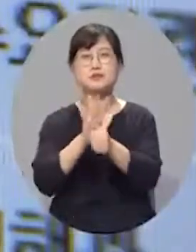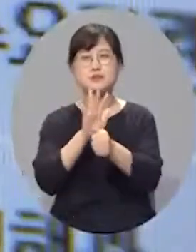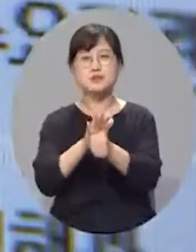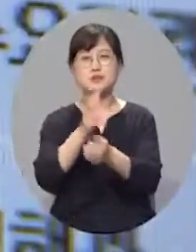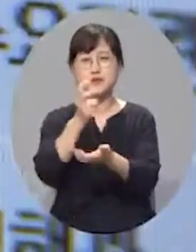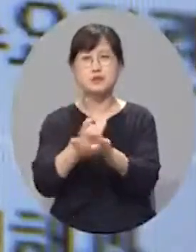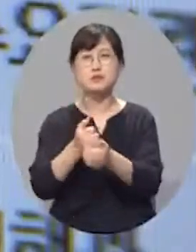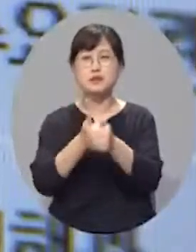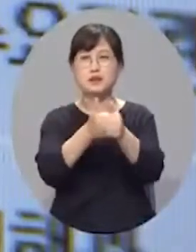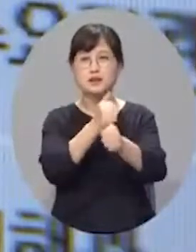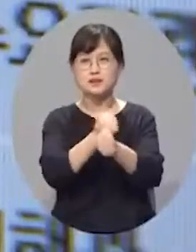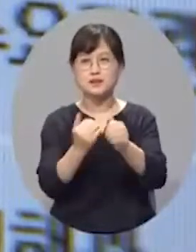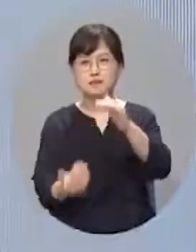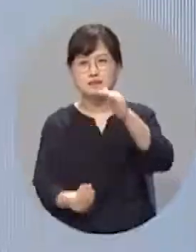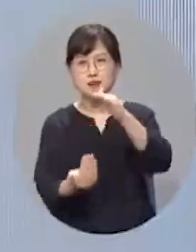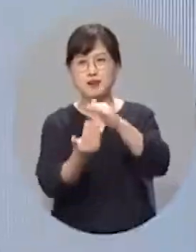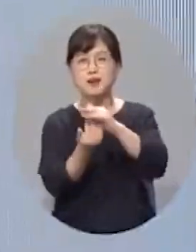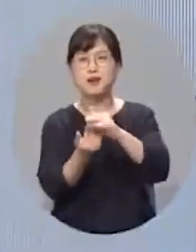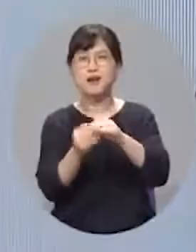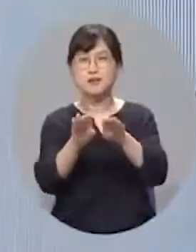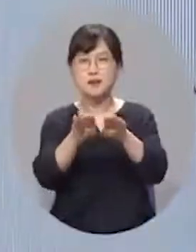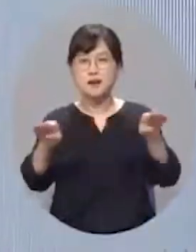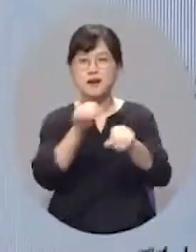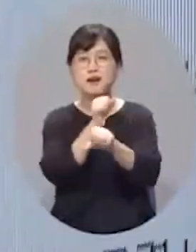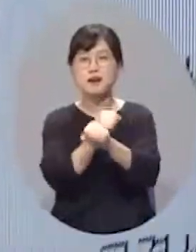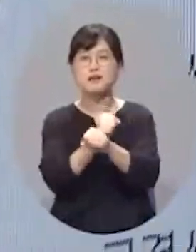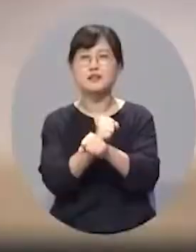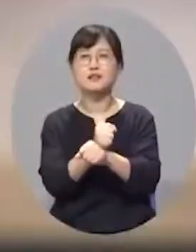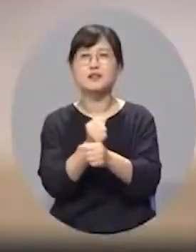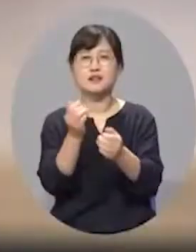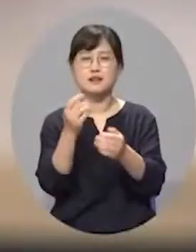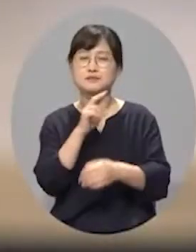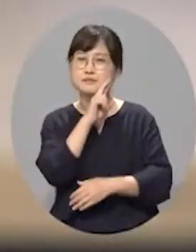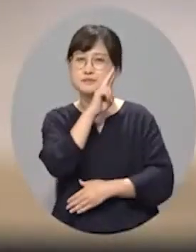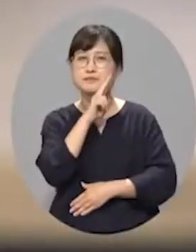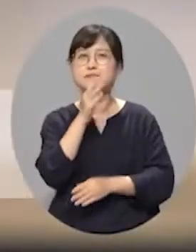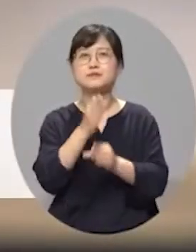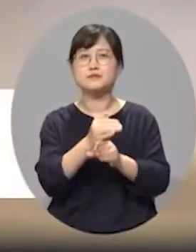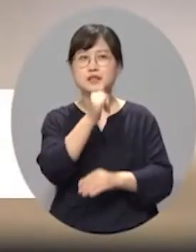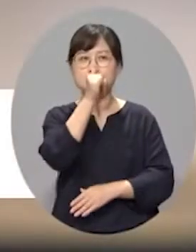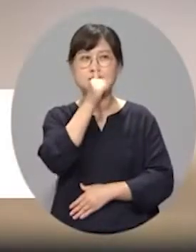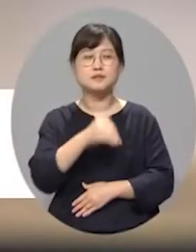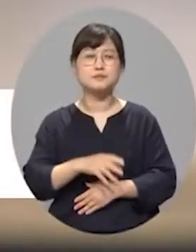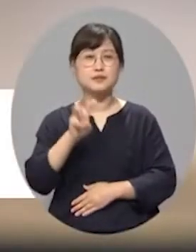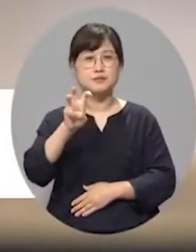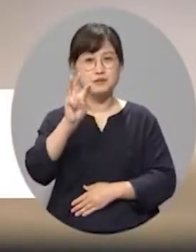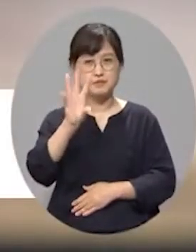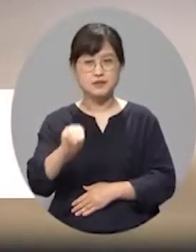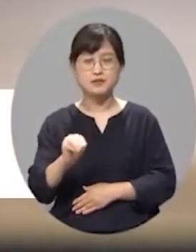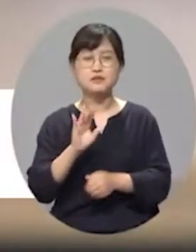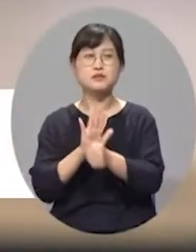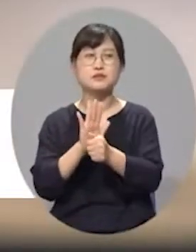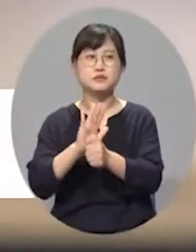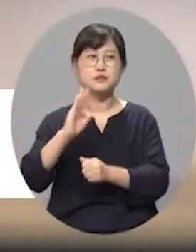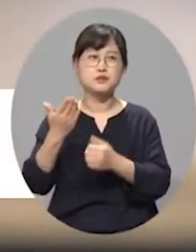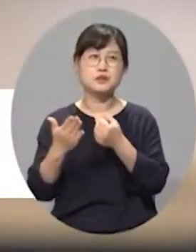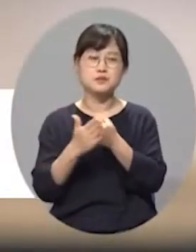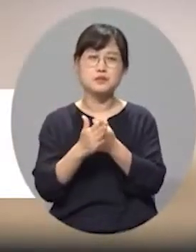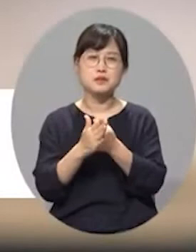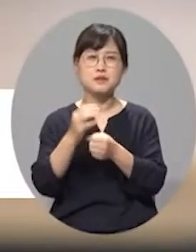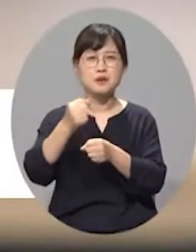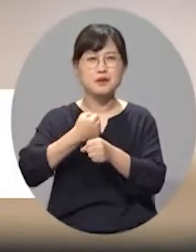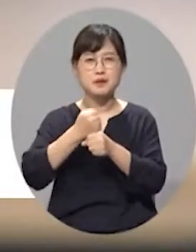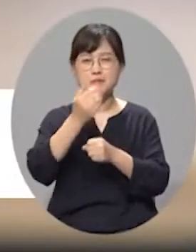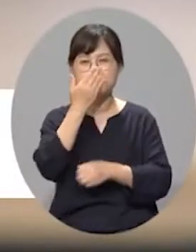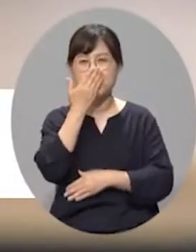금액을 상한 가까이 맞춘 것 아니냐는 의혹도 낳고 있습니다. 그 30만 원 지원을 받다 보니까 이제 단합이